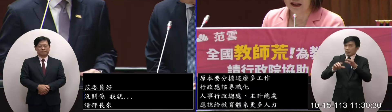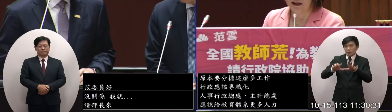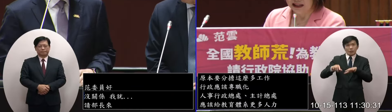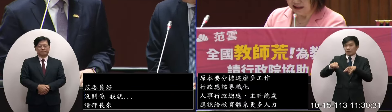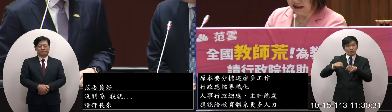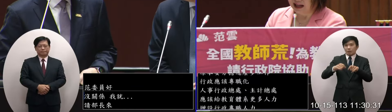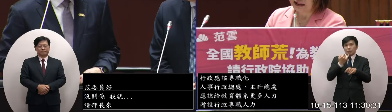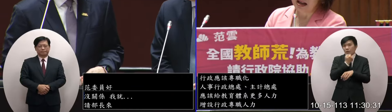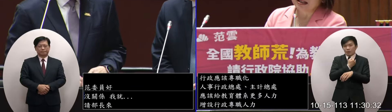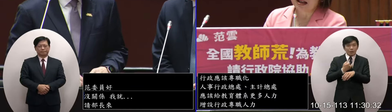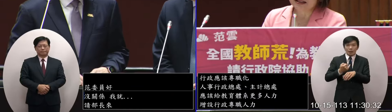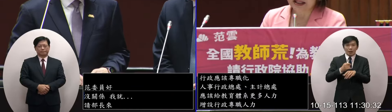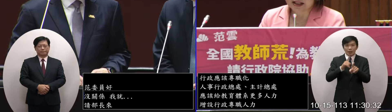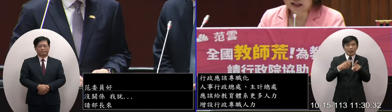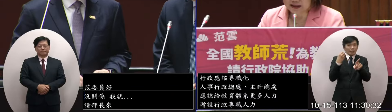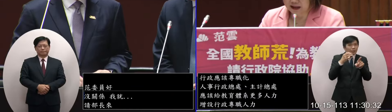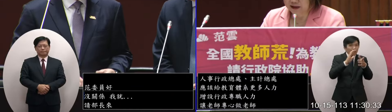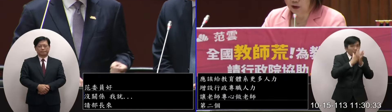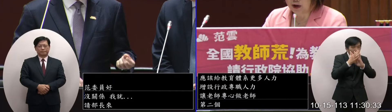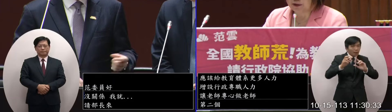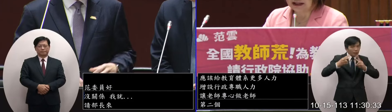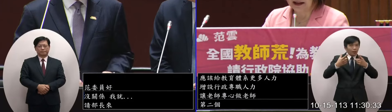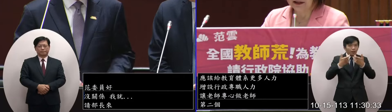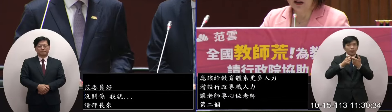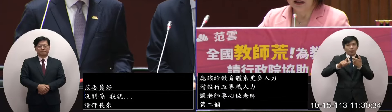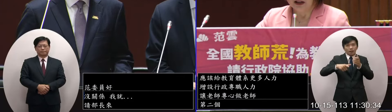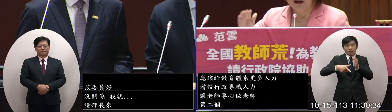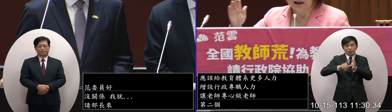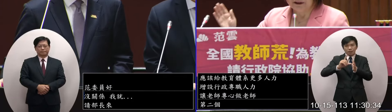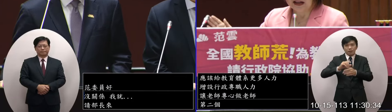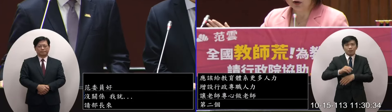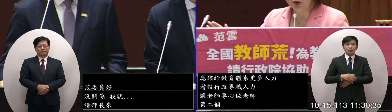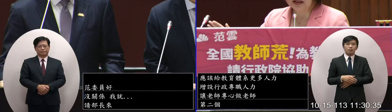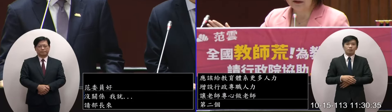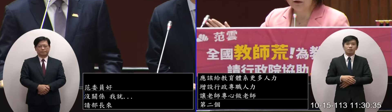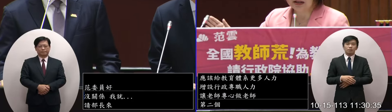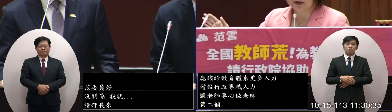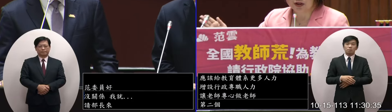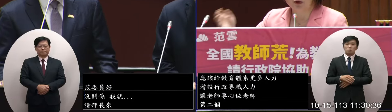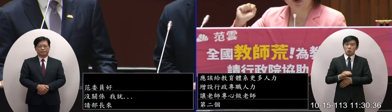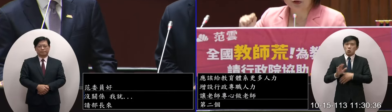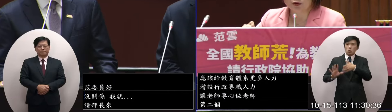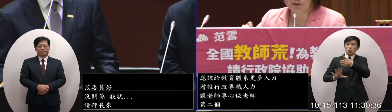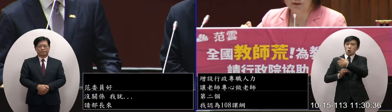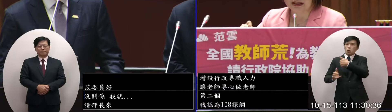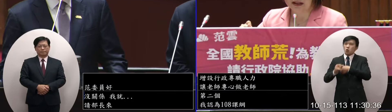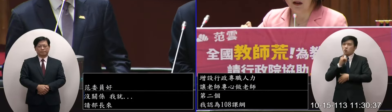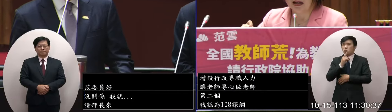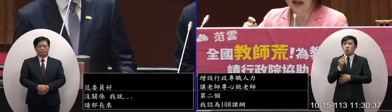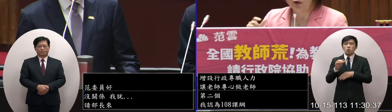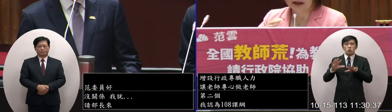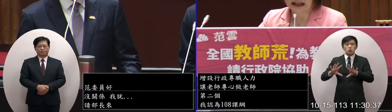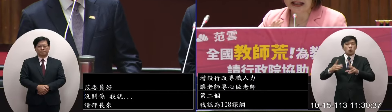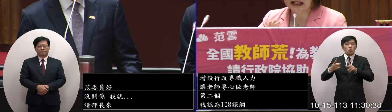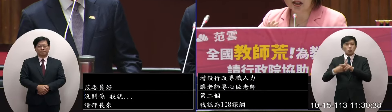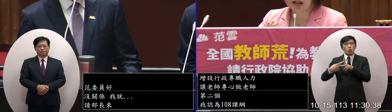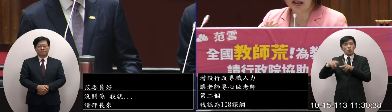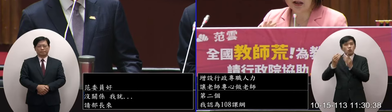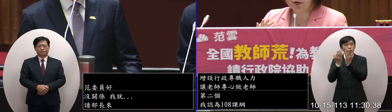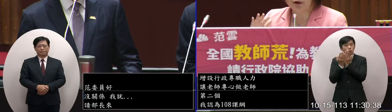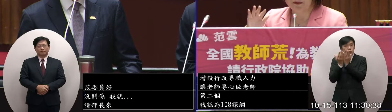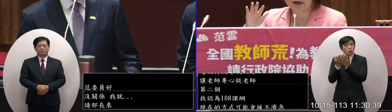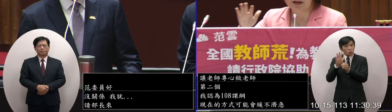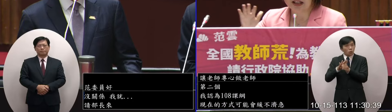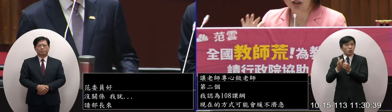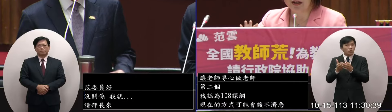急。哦，那刚刚其实有委员谈到哦，非常多人为什么小学就去补习哦？啊，我的理解